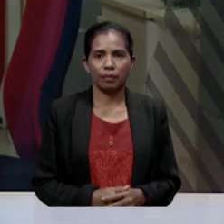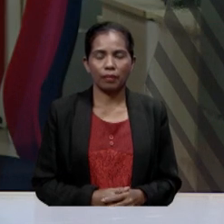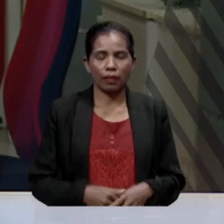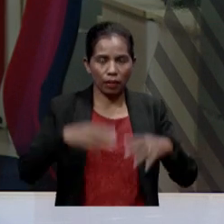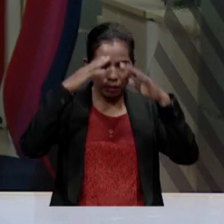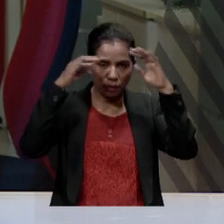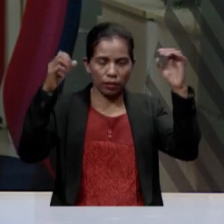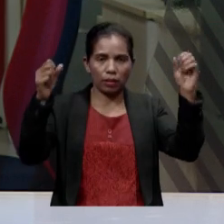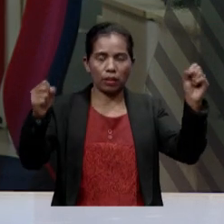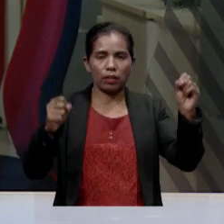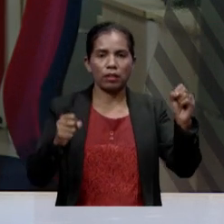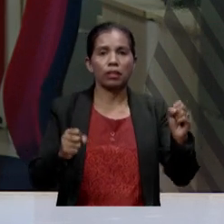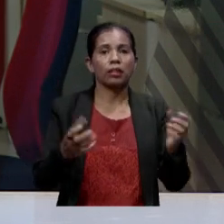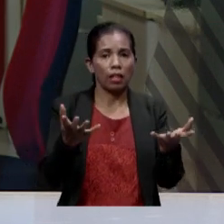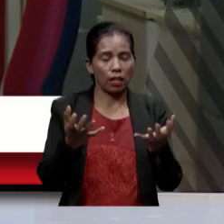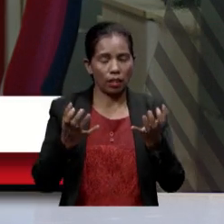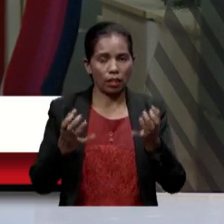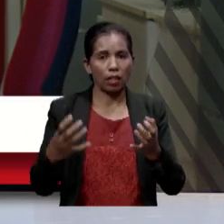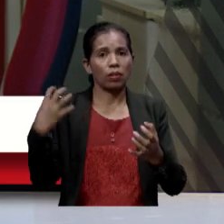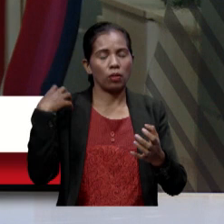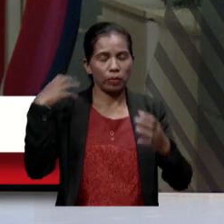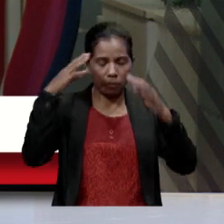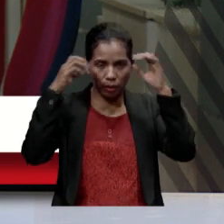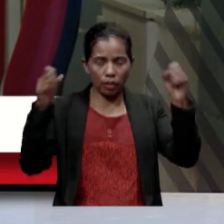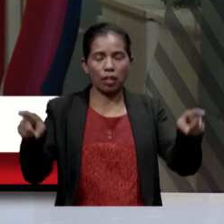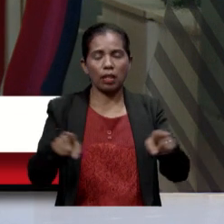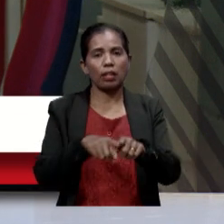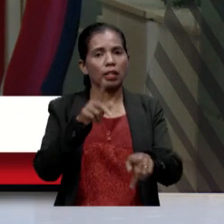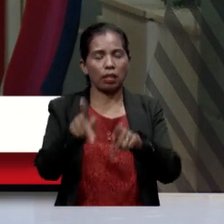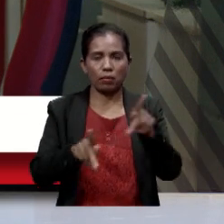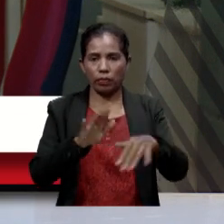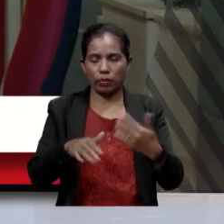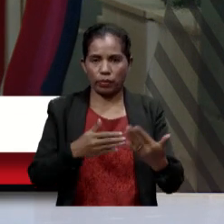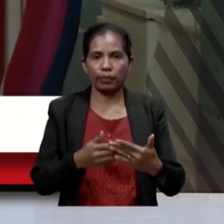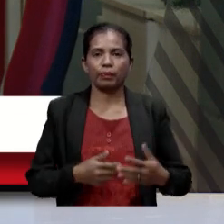Presidente da República encara o Palácio Presidencial sai Palácio do Povo.